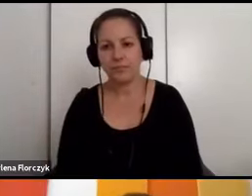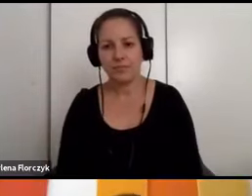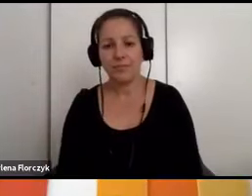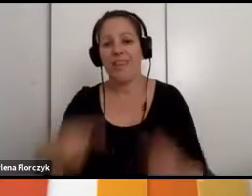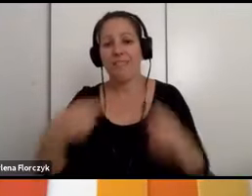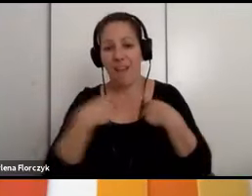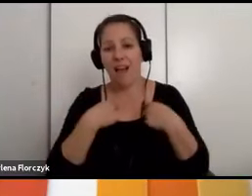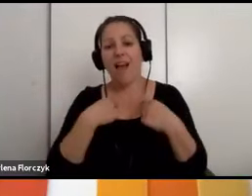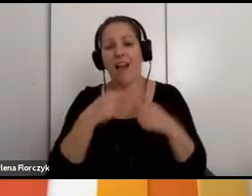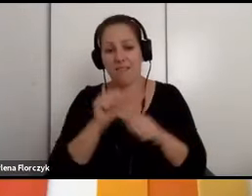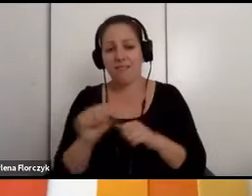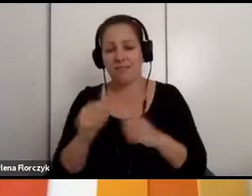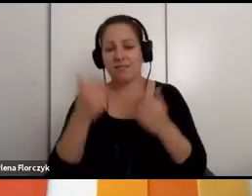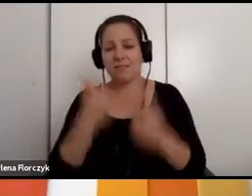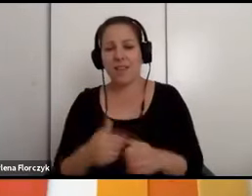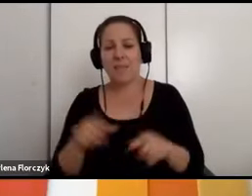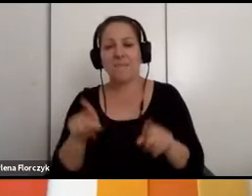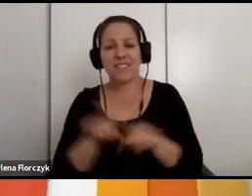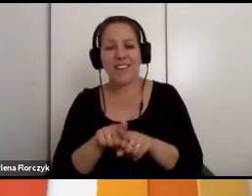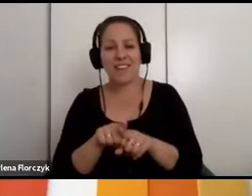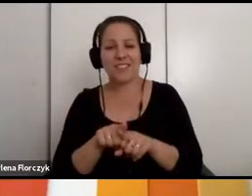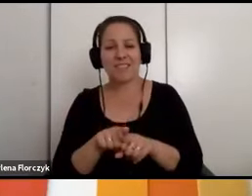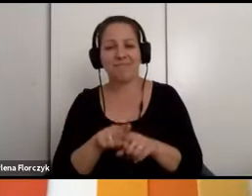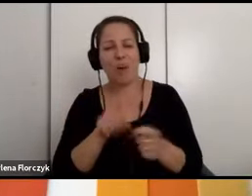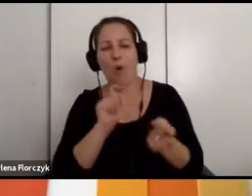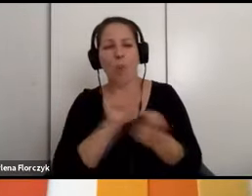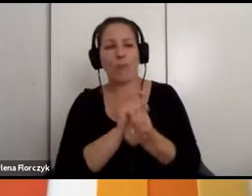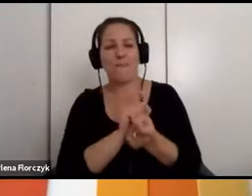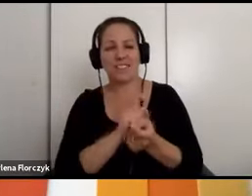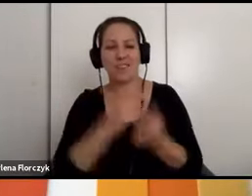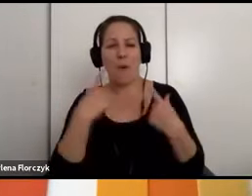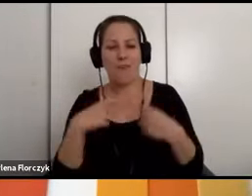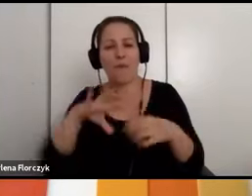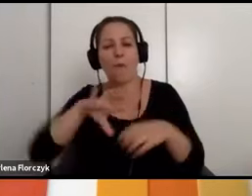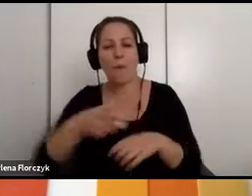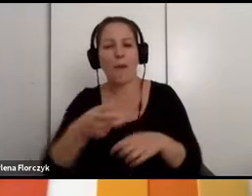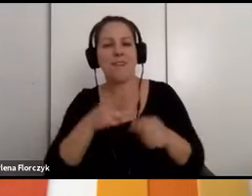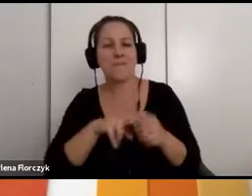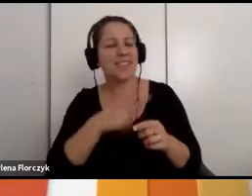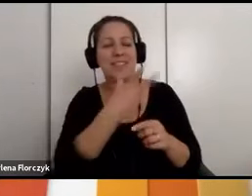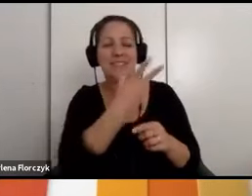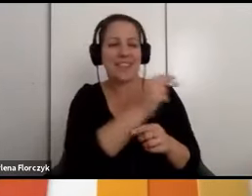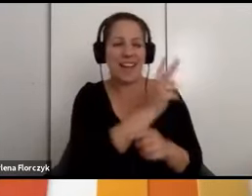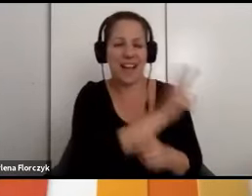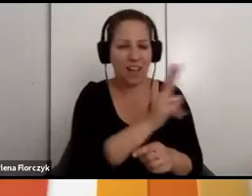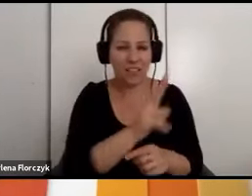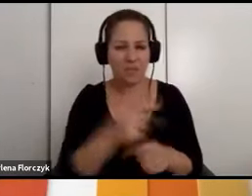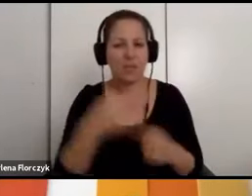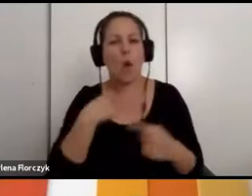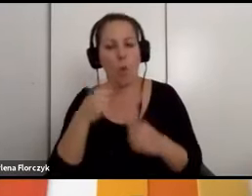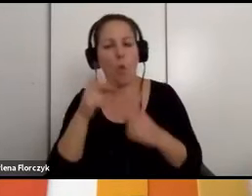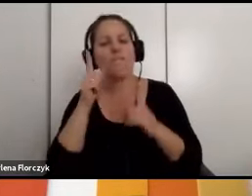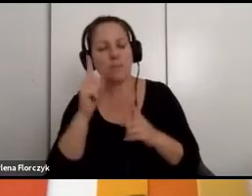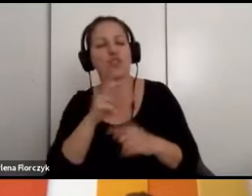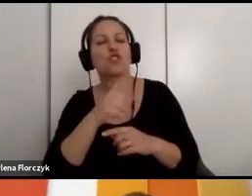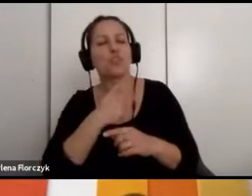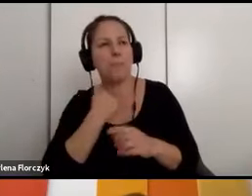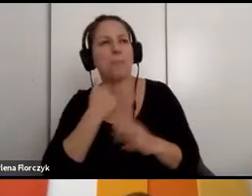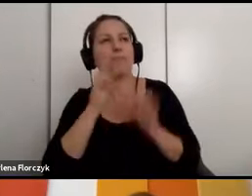jestem też tą kontrowersyjną osobą w tym gronie, która powie, że nie każdy, chociaż ja uważam, że dobrze by było, gdyby